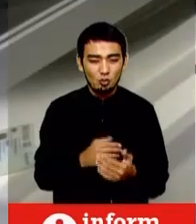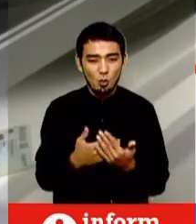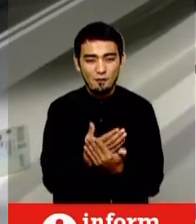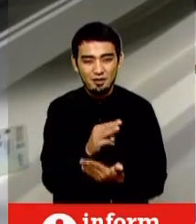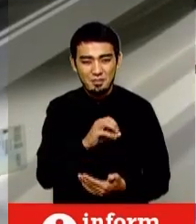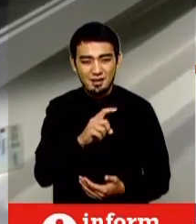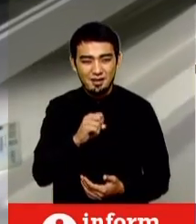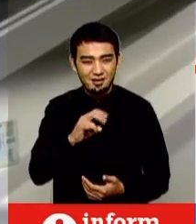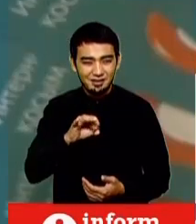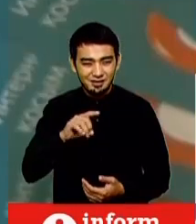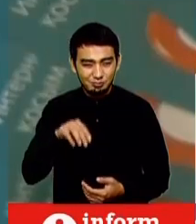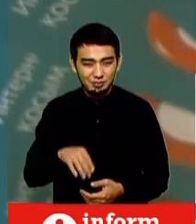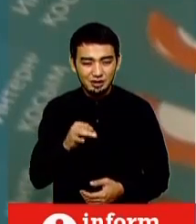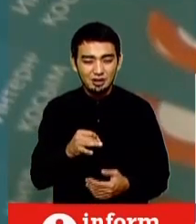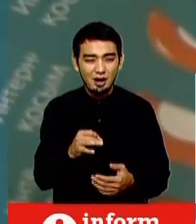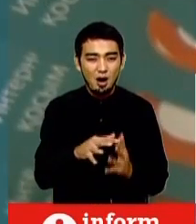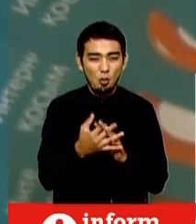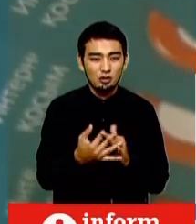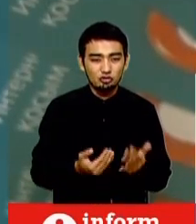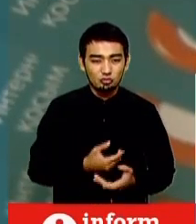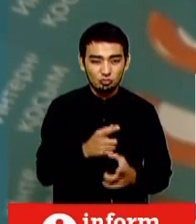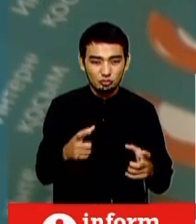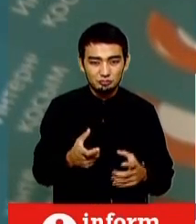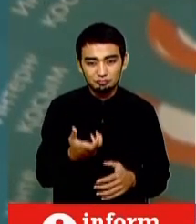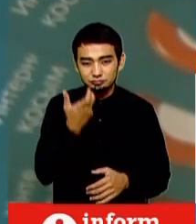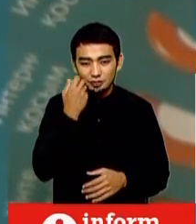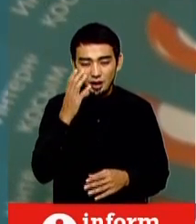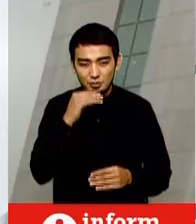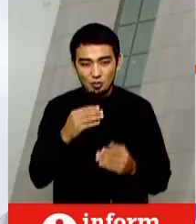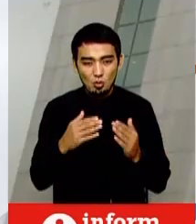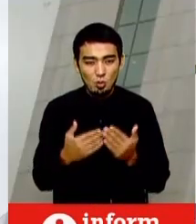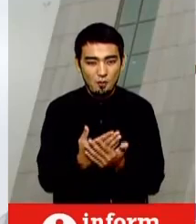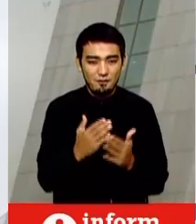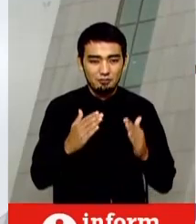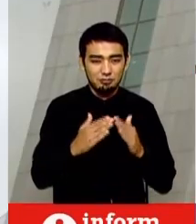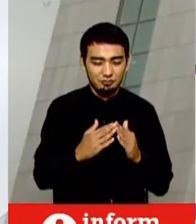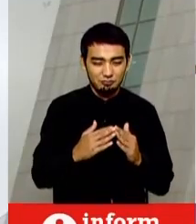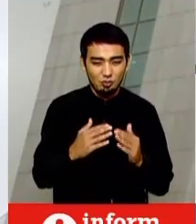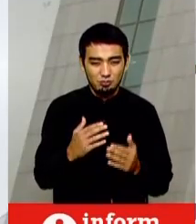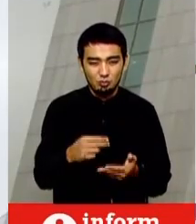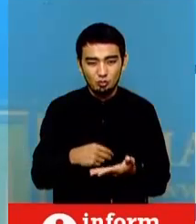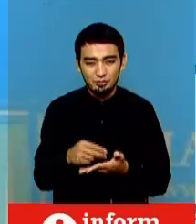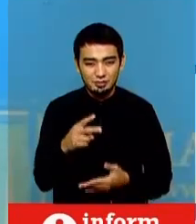для того, чтобы сельские жители могли обзавестись новой крышей над головой.